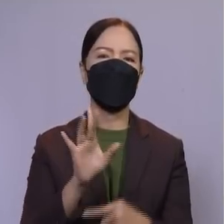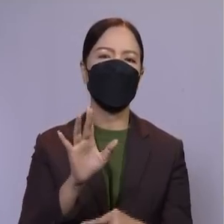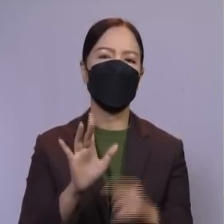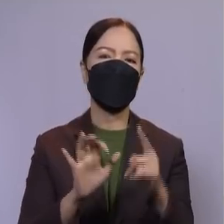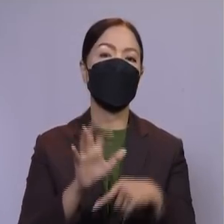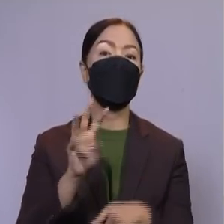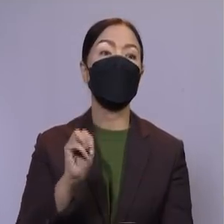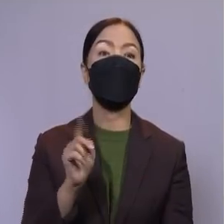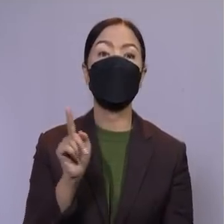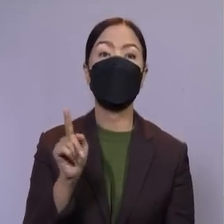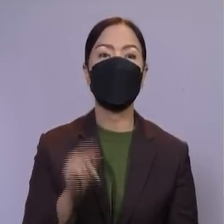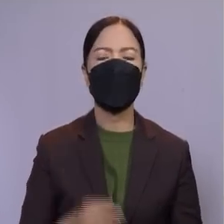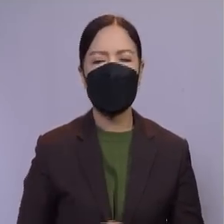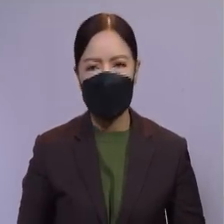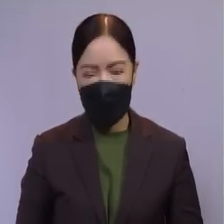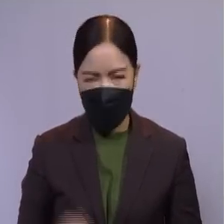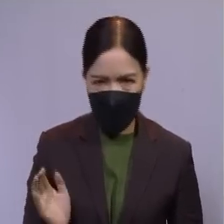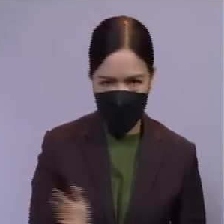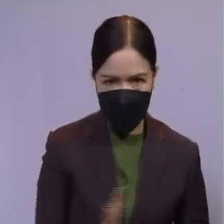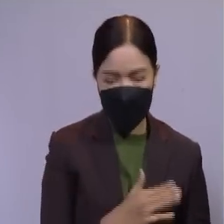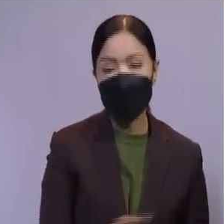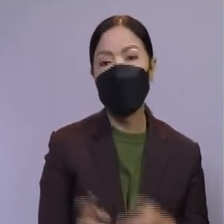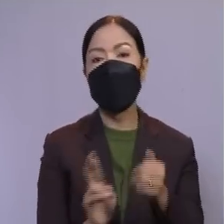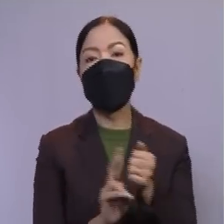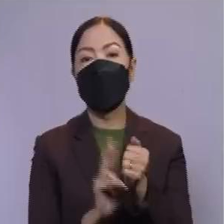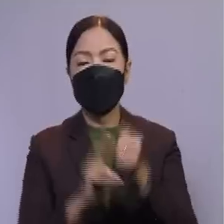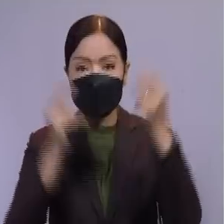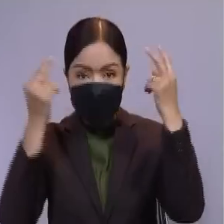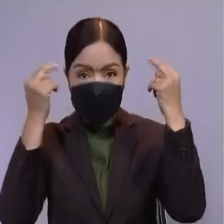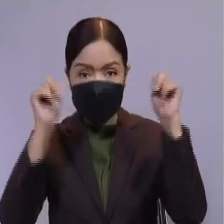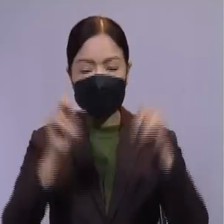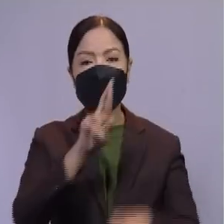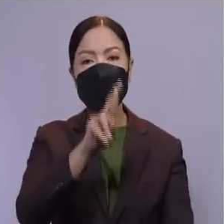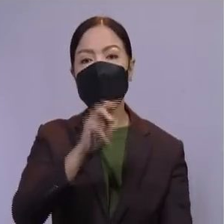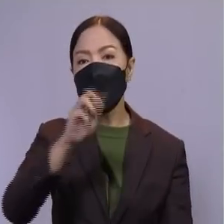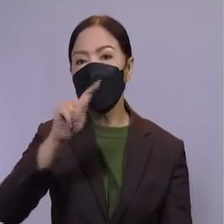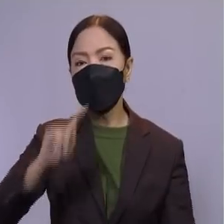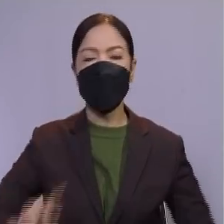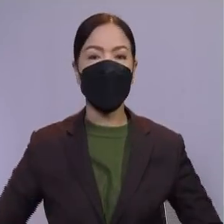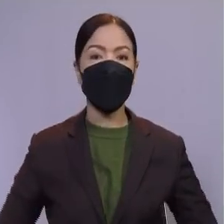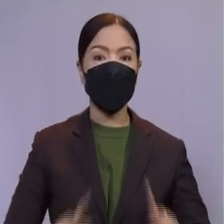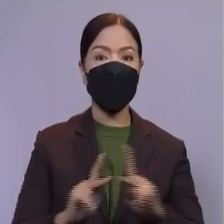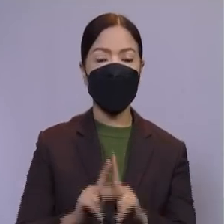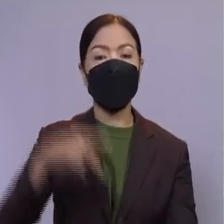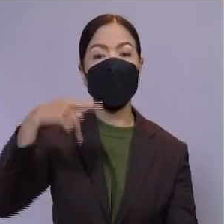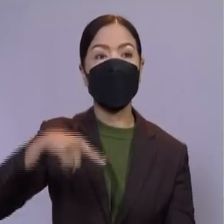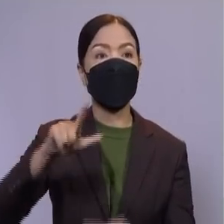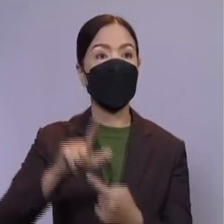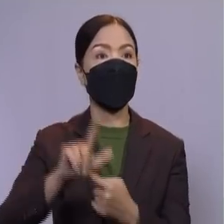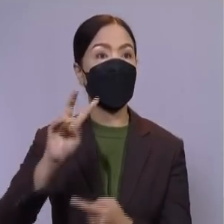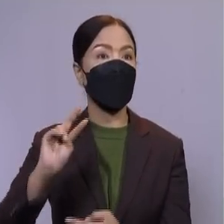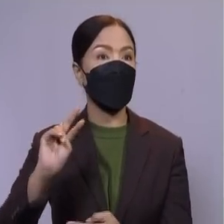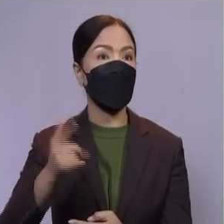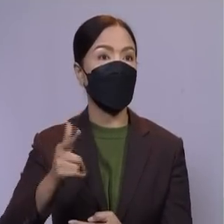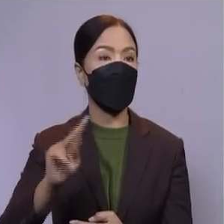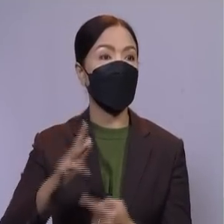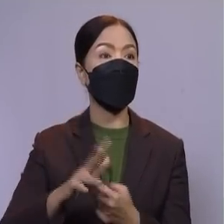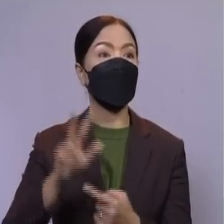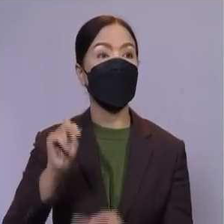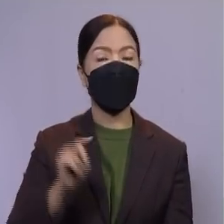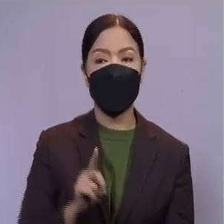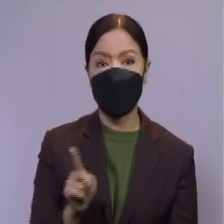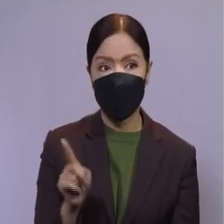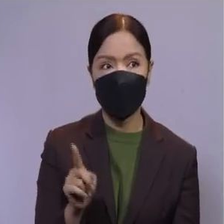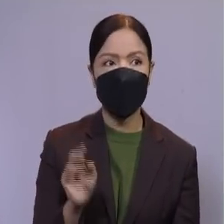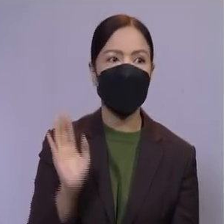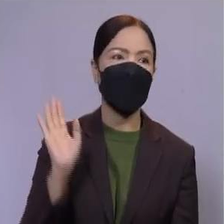คุณสุพัฒนพงษ์พันธ์มีชาวรองนายกรัฐมนตรีและรัฐมนตรีว่าการกระทรวงพลังงาน power bankฮะ